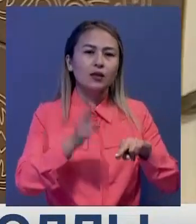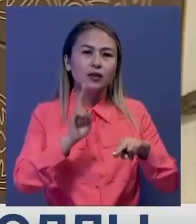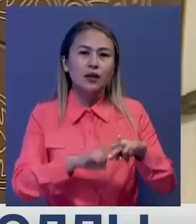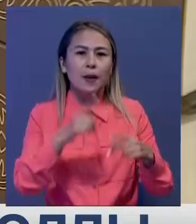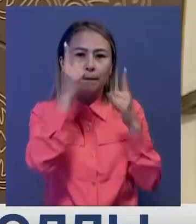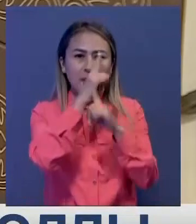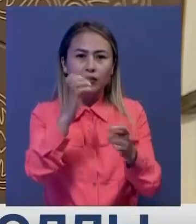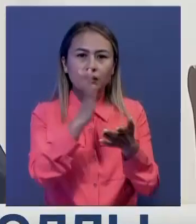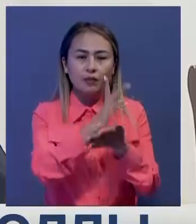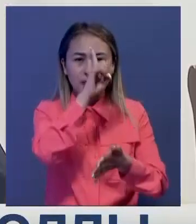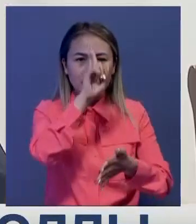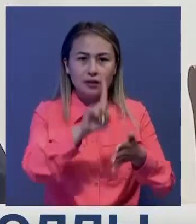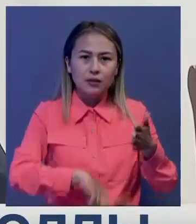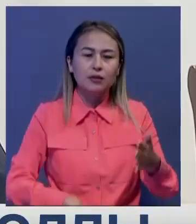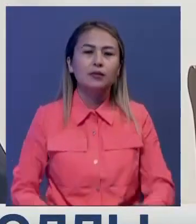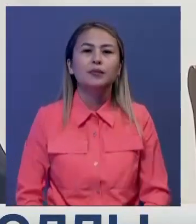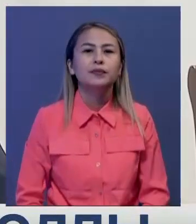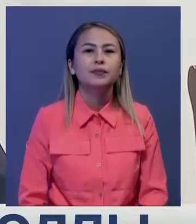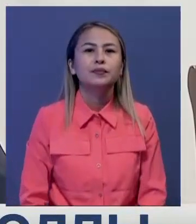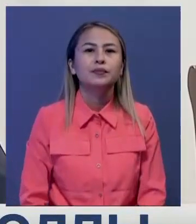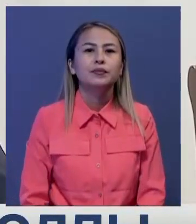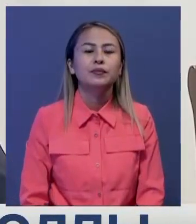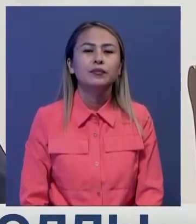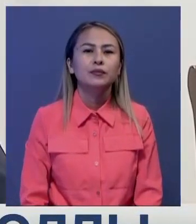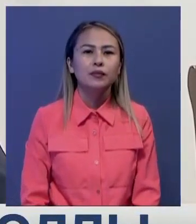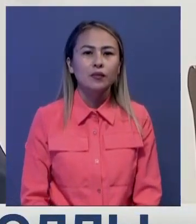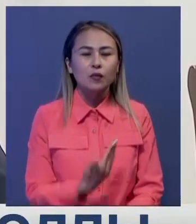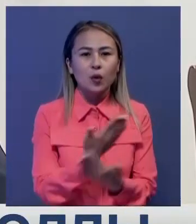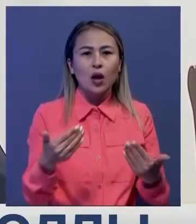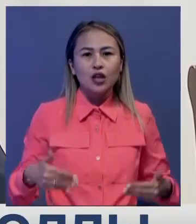mälimetter bar dep sendirdi. Осы еңбекте ашаршылыққа қатысты